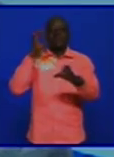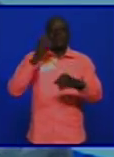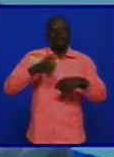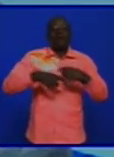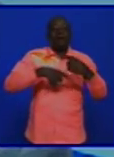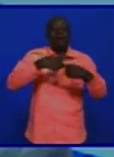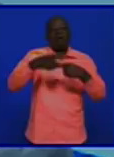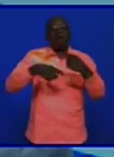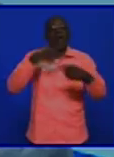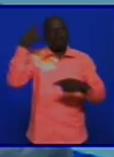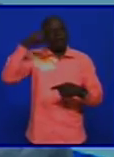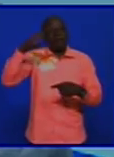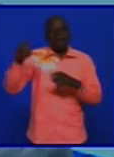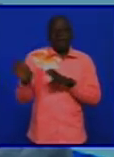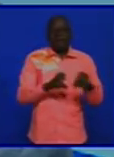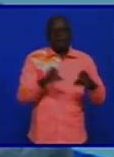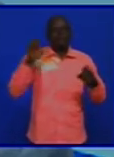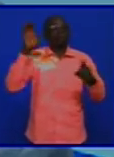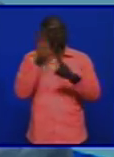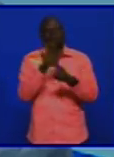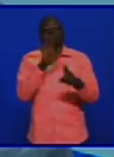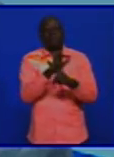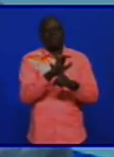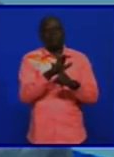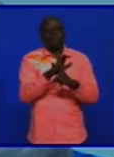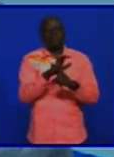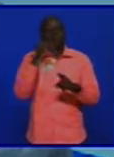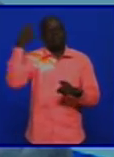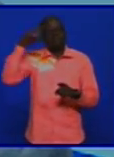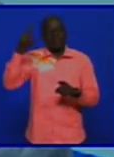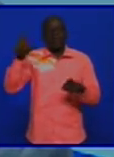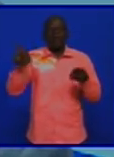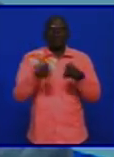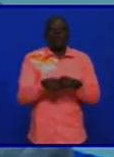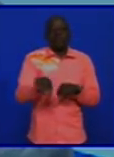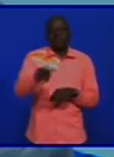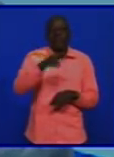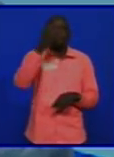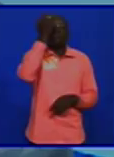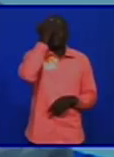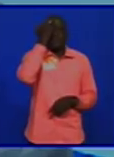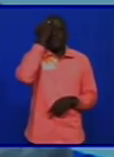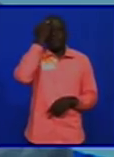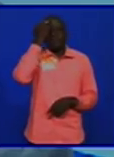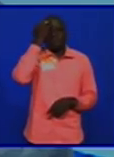d'Inata avait fait l'objet d'attaque. Et comme vous le savez, j'ai l'impression